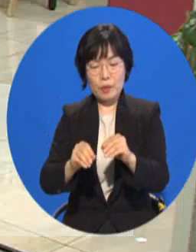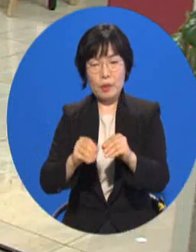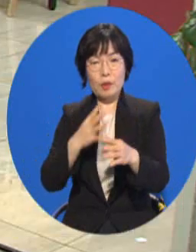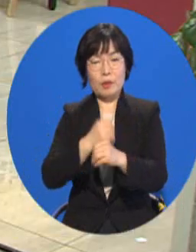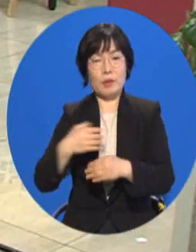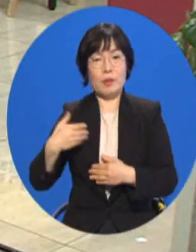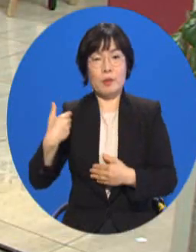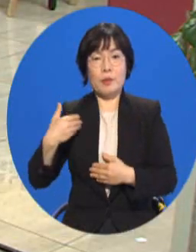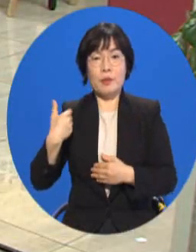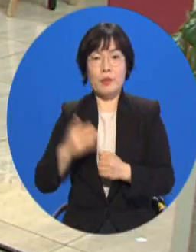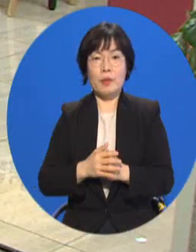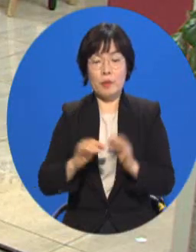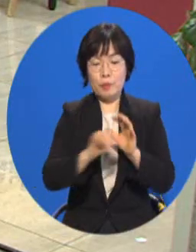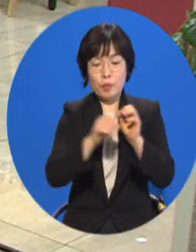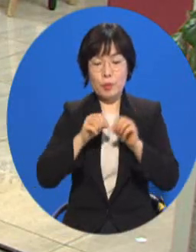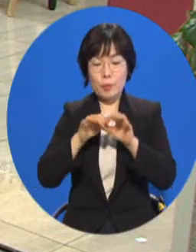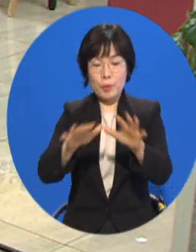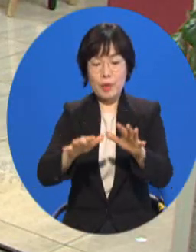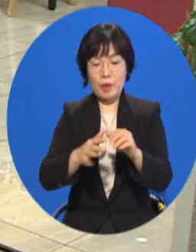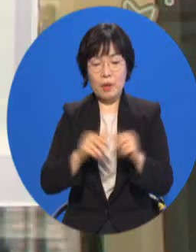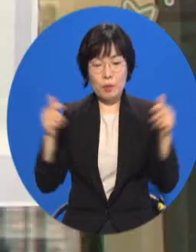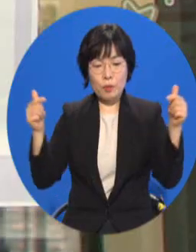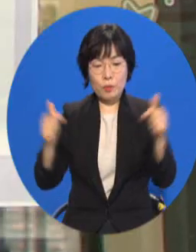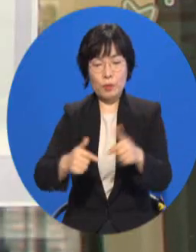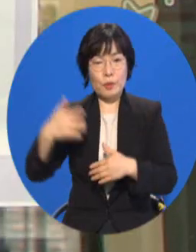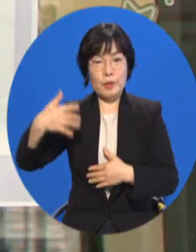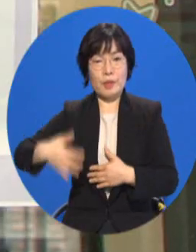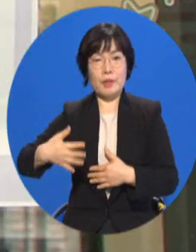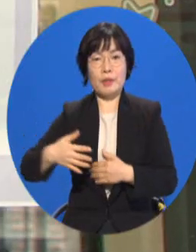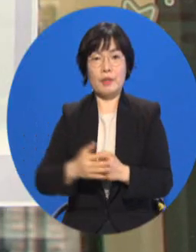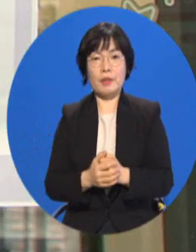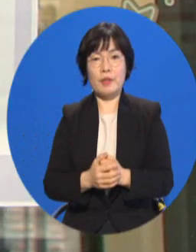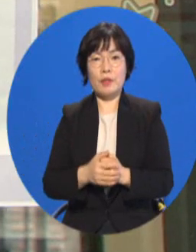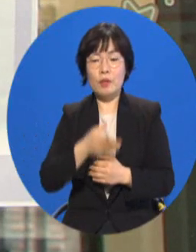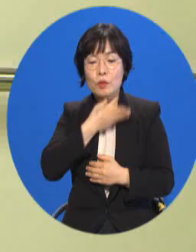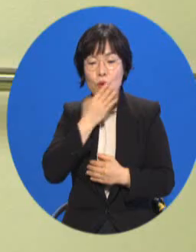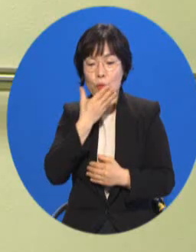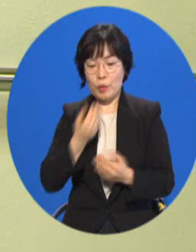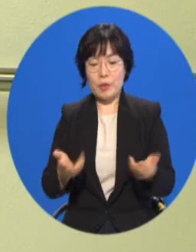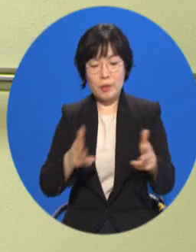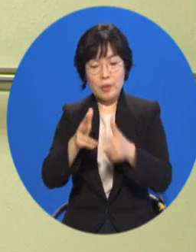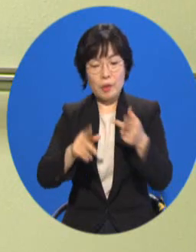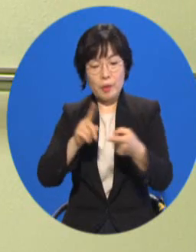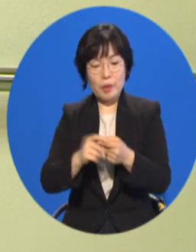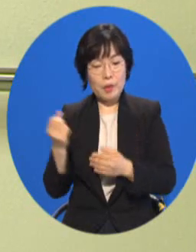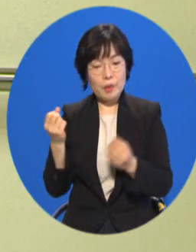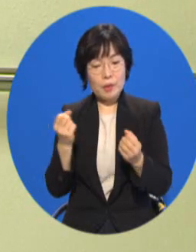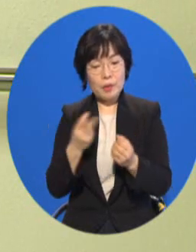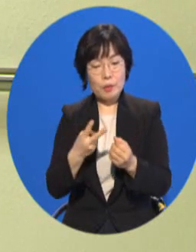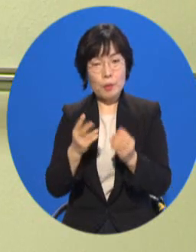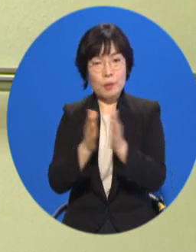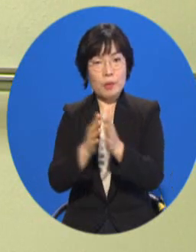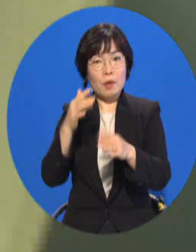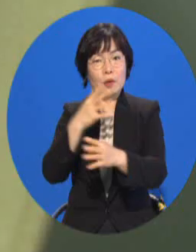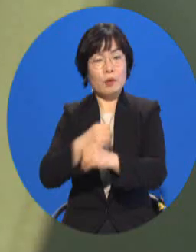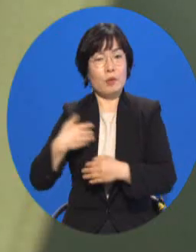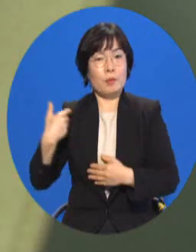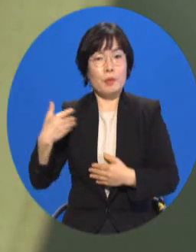않습니다. 코로나 확산 국면이 잦아들지 않는 가운데 노인 복지 사업을 다시 시작하기도 어려운